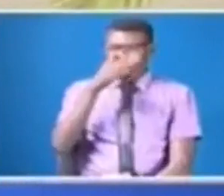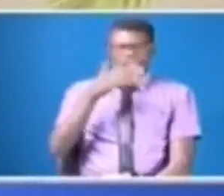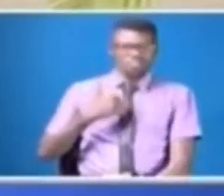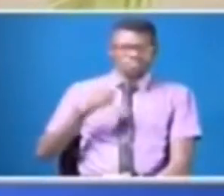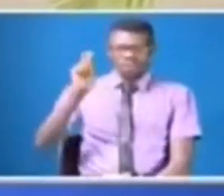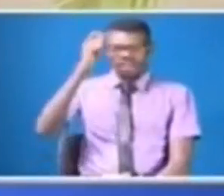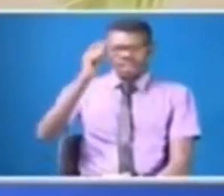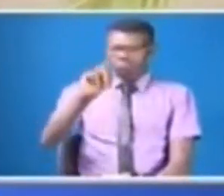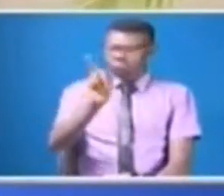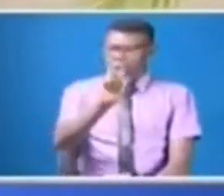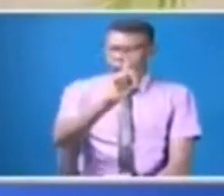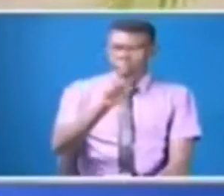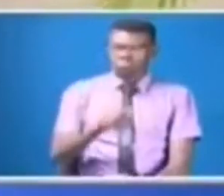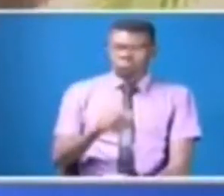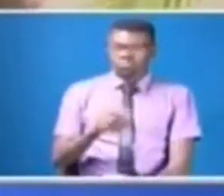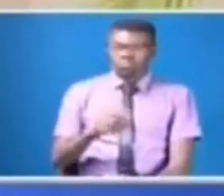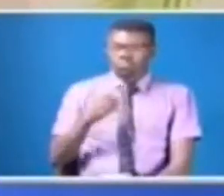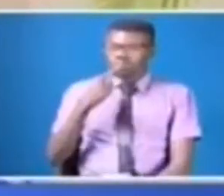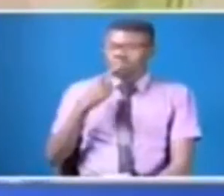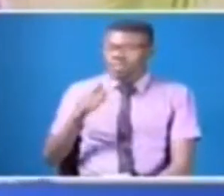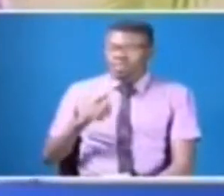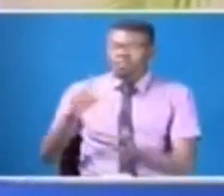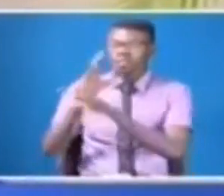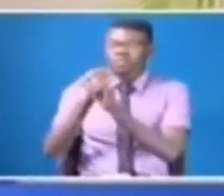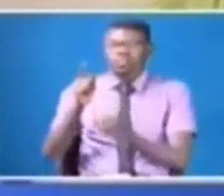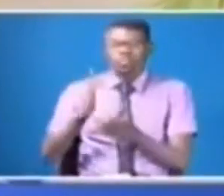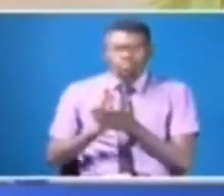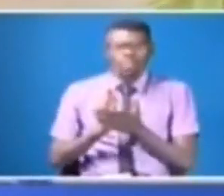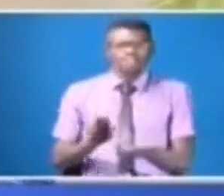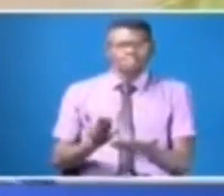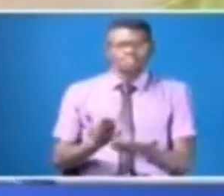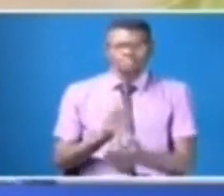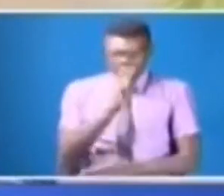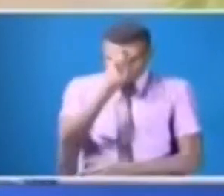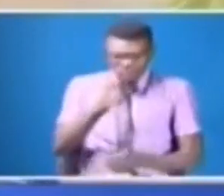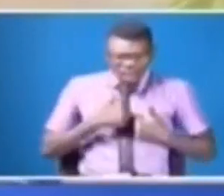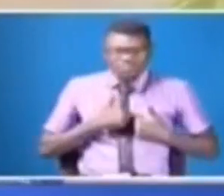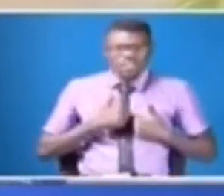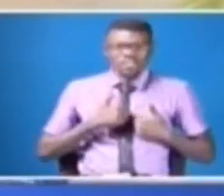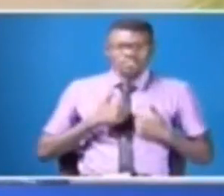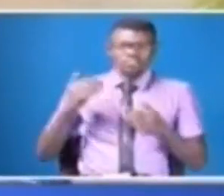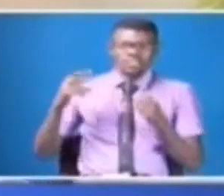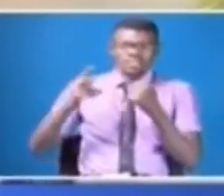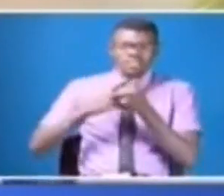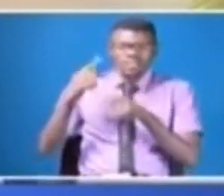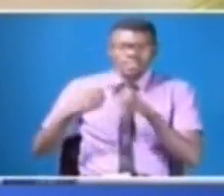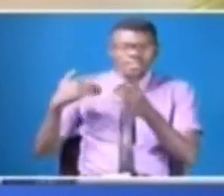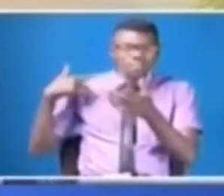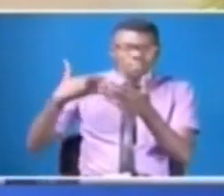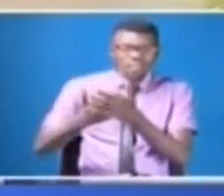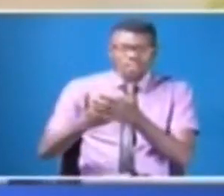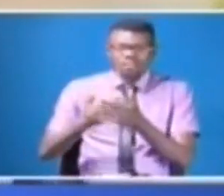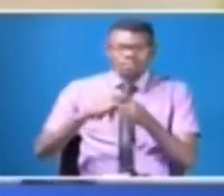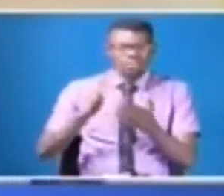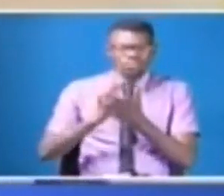Kenya. Ati unaambia rais mimi ni loyal. It has taken you 7 years kusema wewe ni loyal. Your actions are